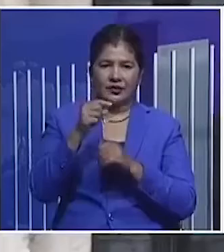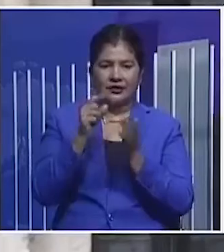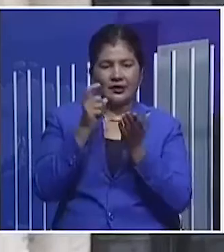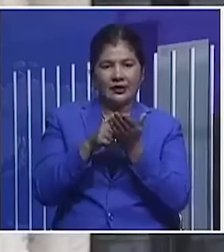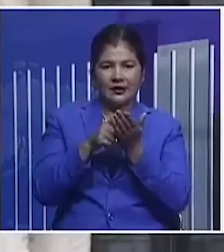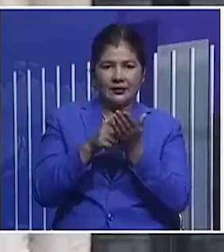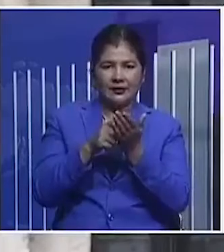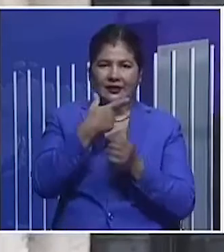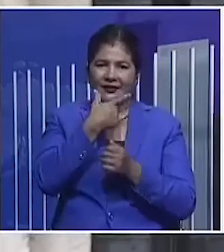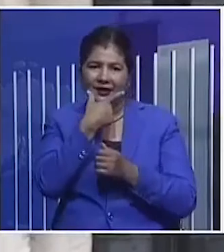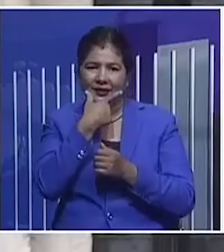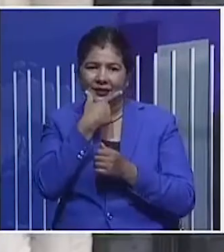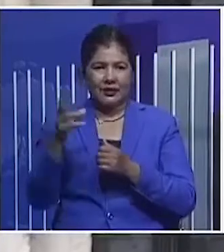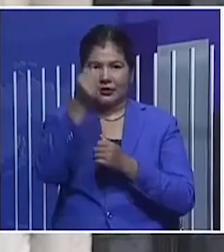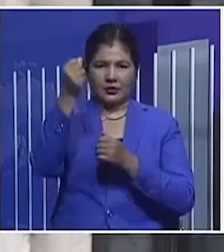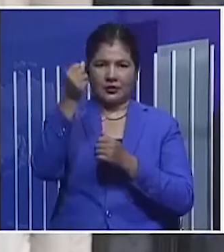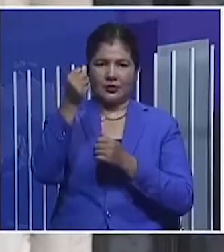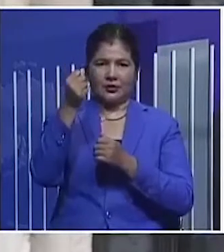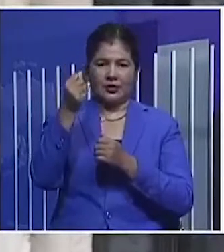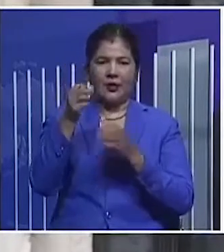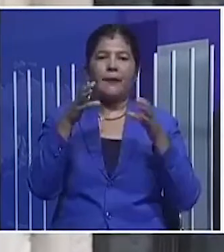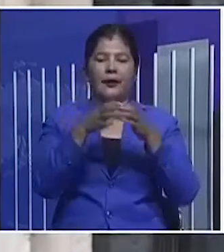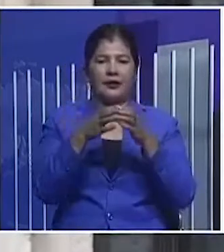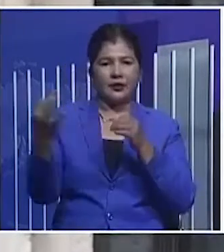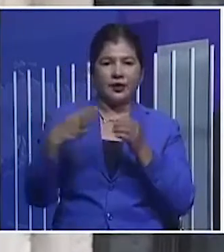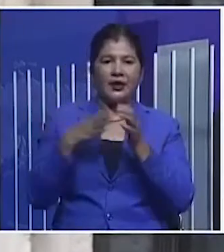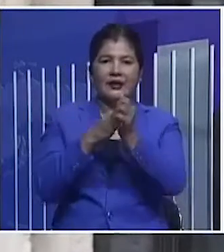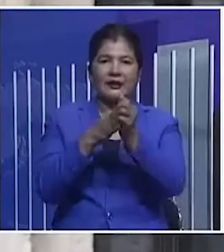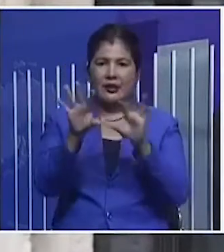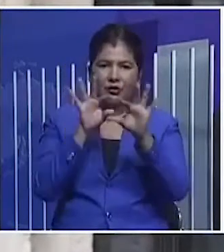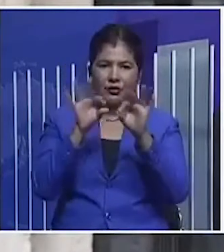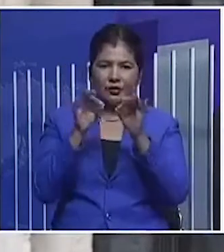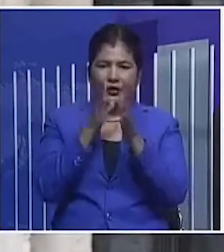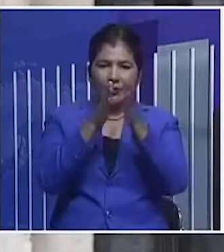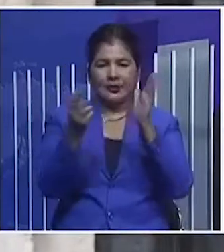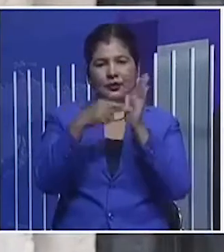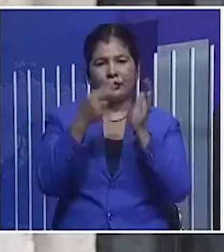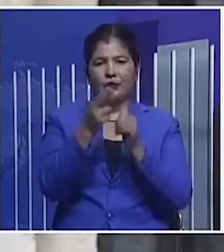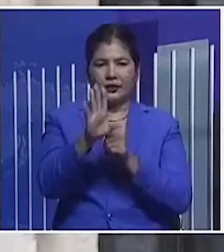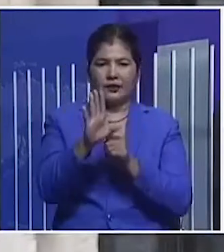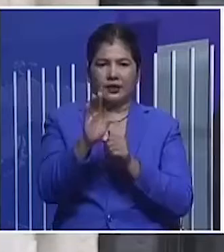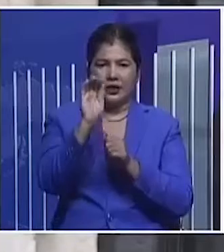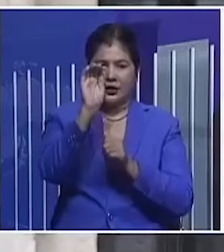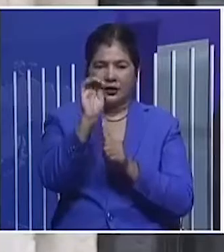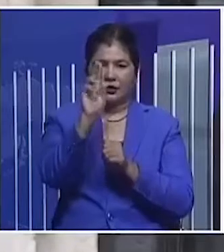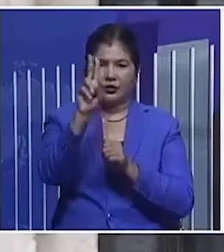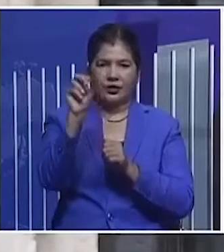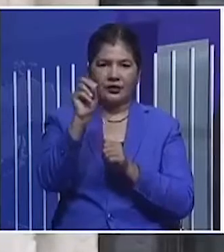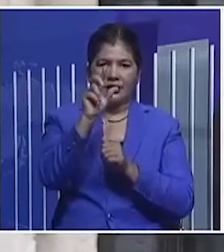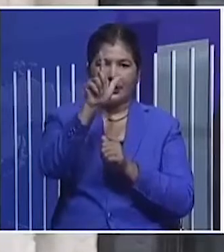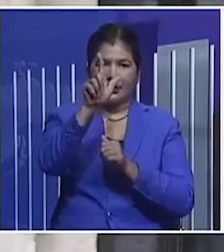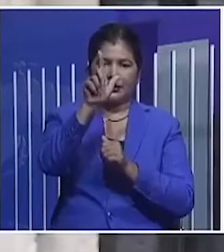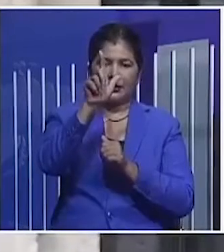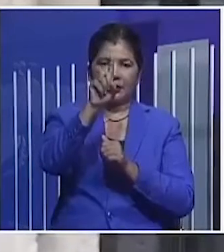अब बेलायतमा सत्तारूढ कन्जर्भेटिभ पार्टीको नयाँ नेता चुन्ने प्रक्रिया शुरू भएको छ। सन् 2019